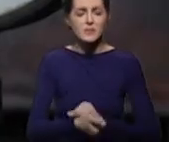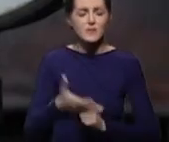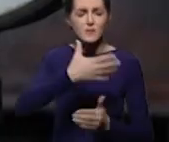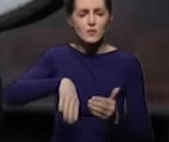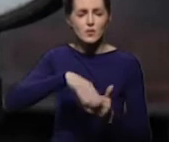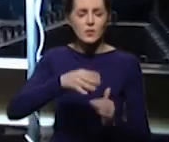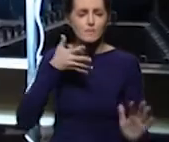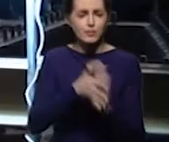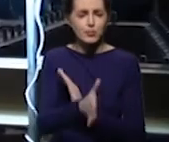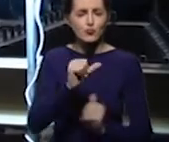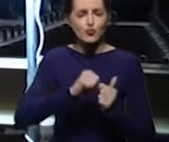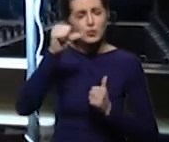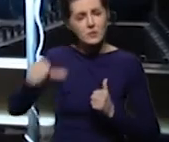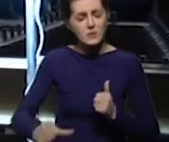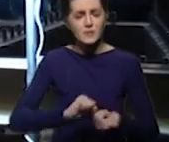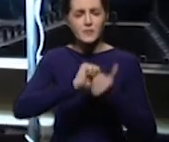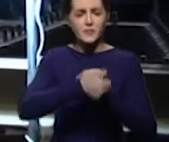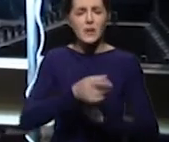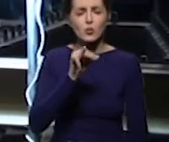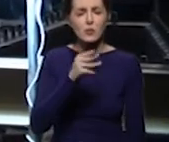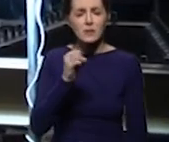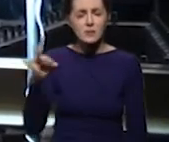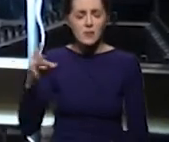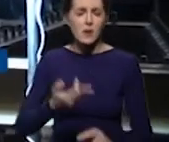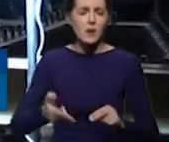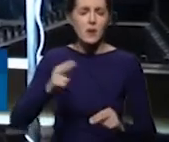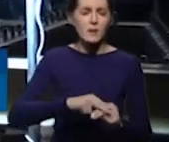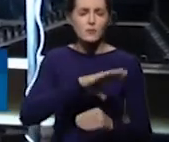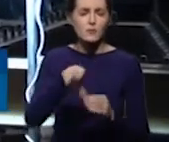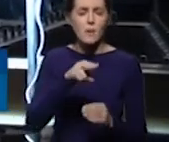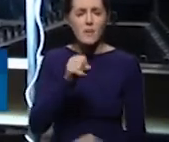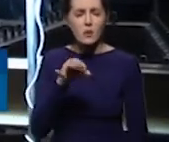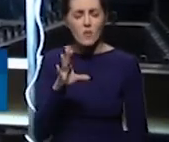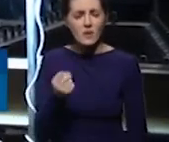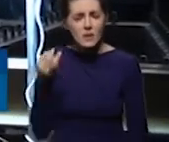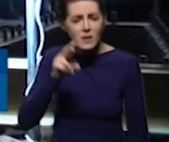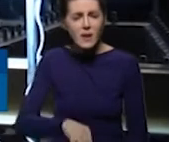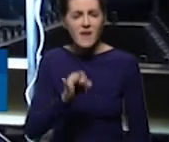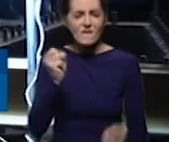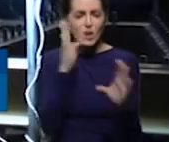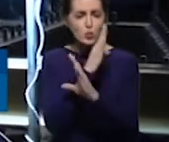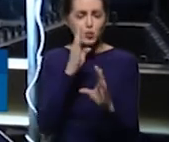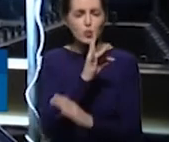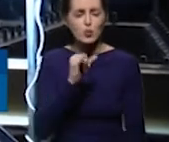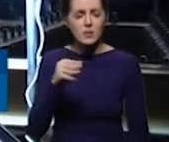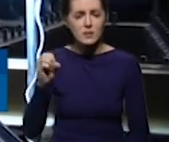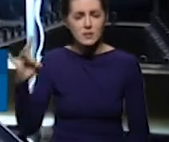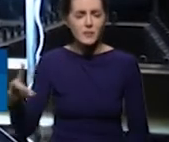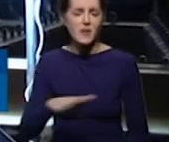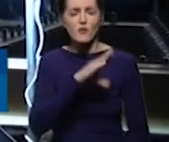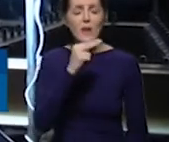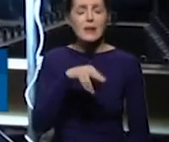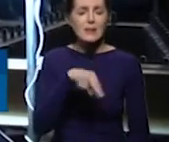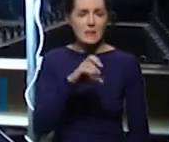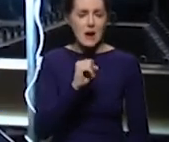проточної частини, заміною роторів парового і воздушного ротора. Діафрагми міняються. Також